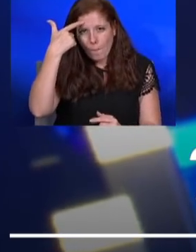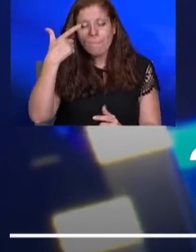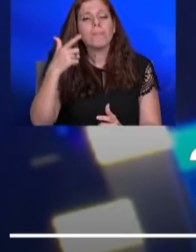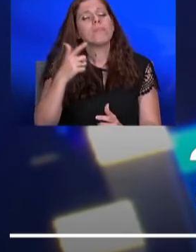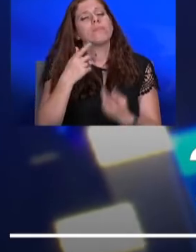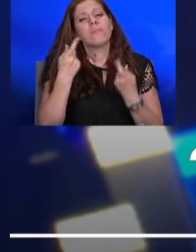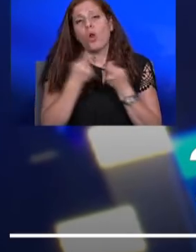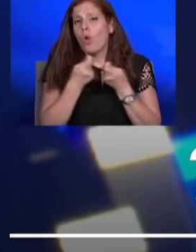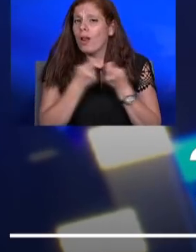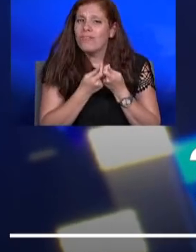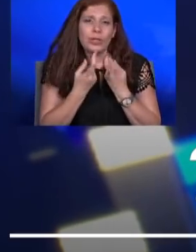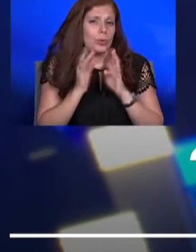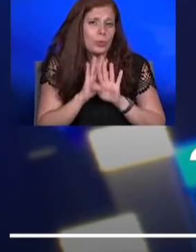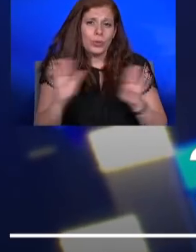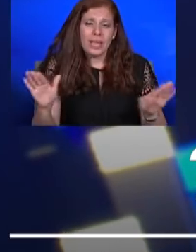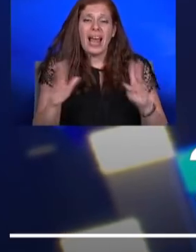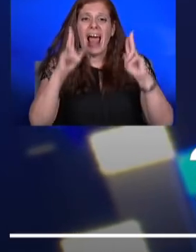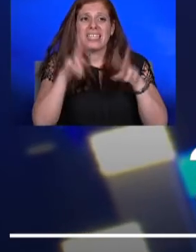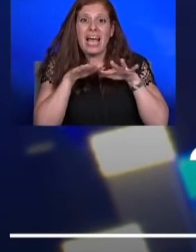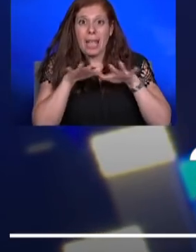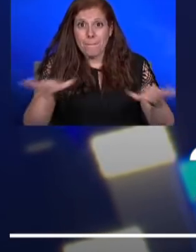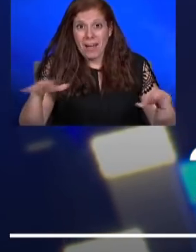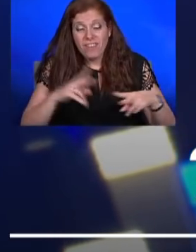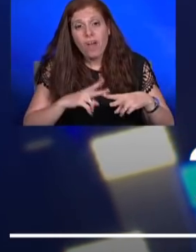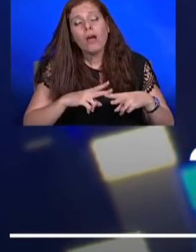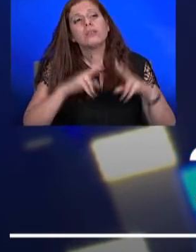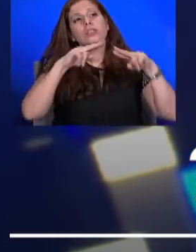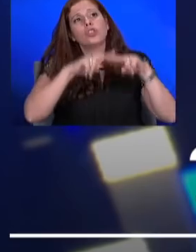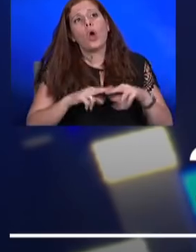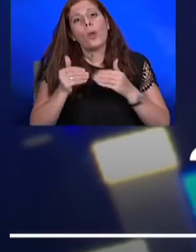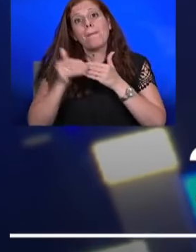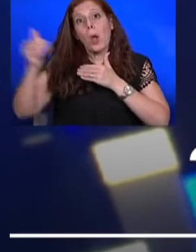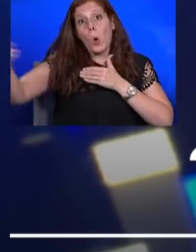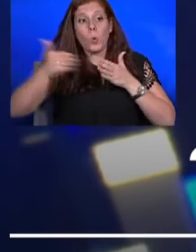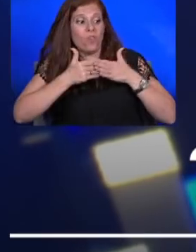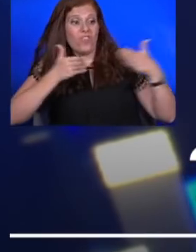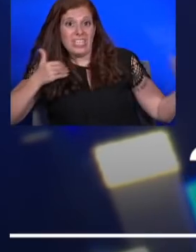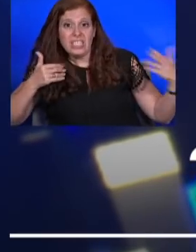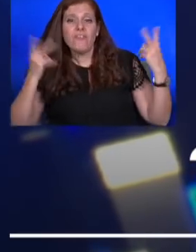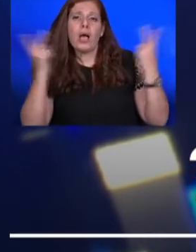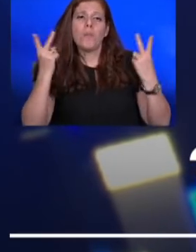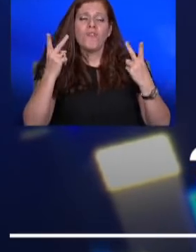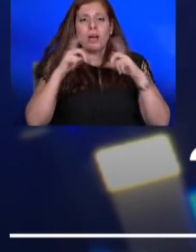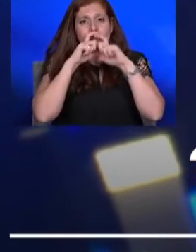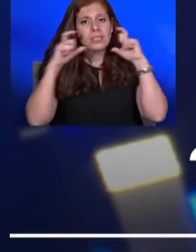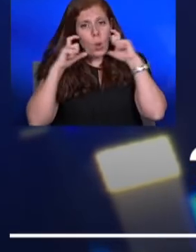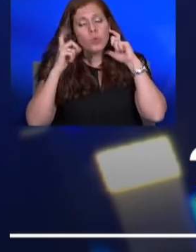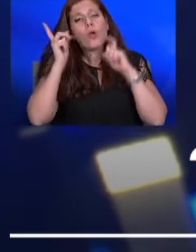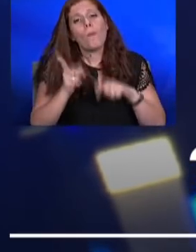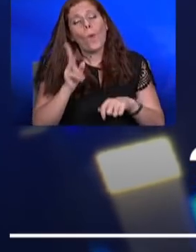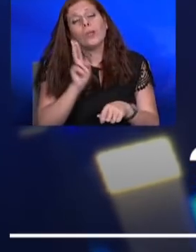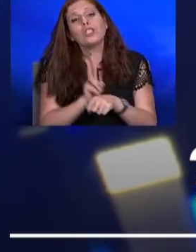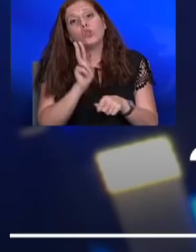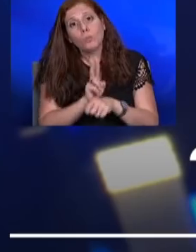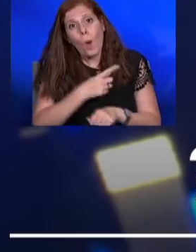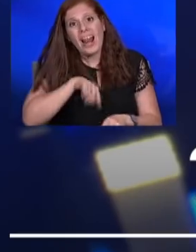לעצירת המגפה, אז נשארנו עם ריחוק פיזי, וכמובן עם מסכות שאמורות לשמור עלינו עד בוא החיסון, ויש